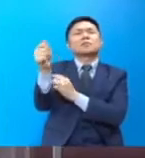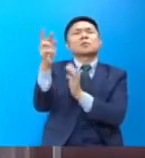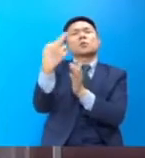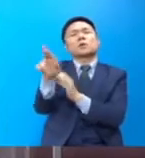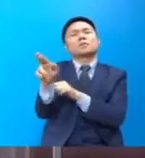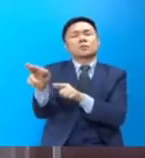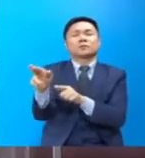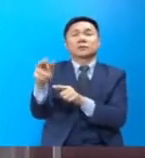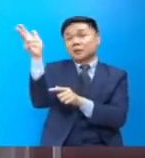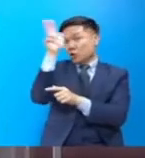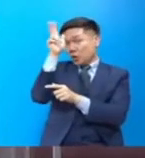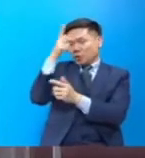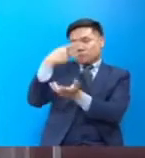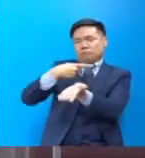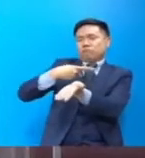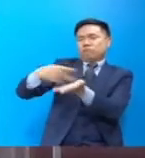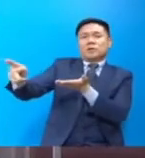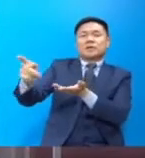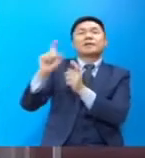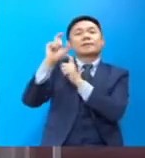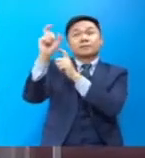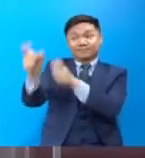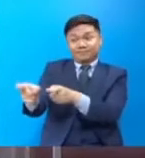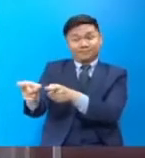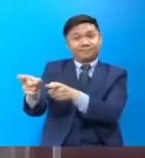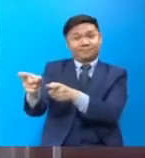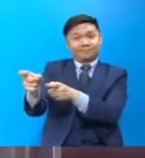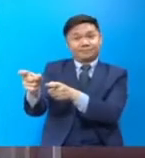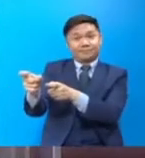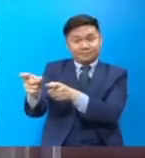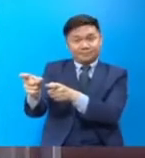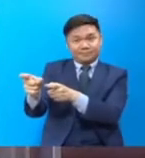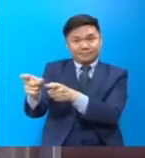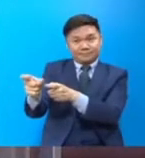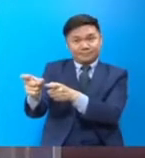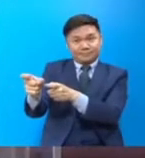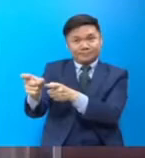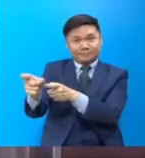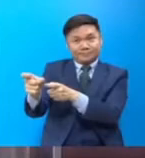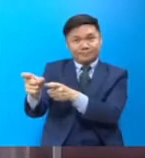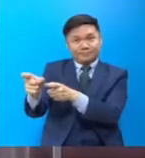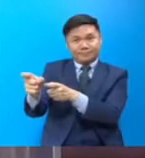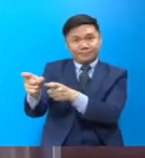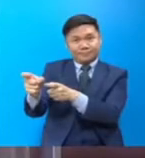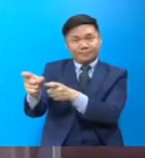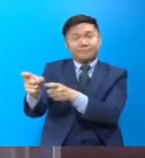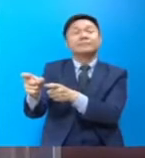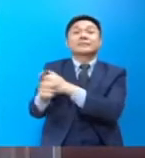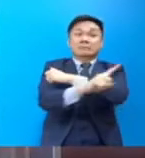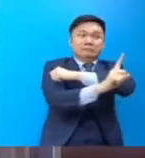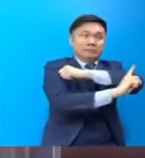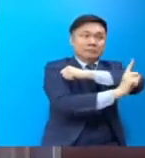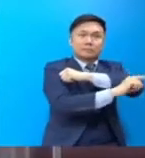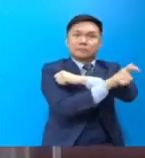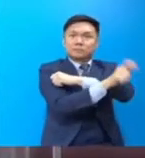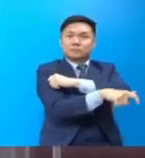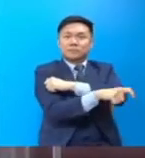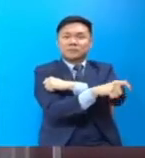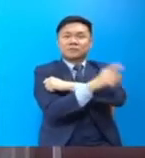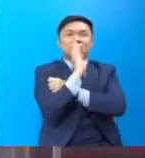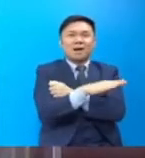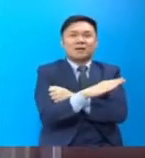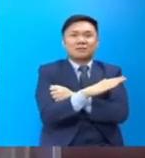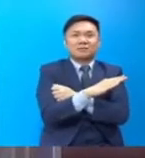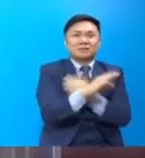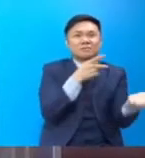telah gagal gaji kajian bagi the reward atau hadiah 10.000 kriminal people to dengarnya